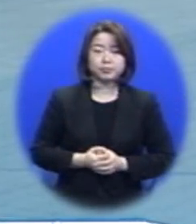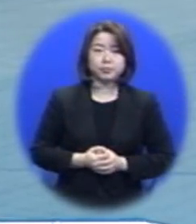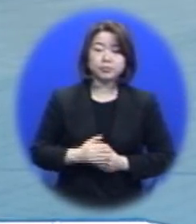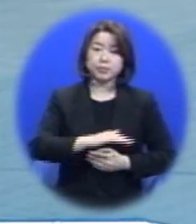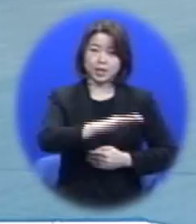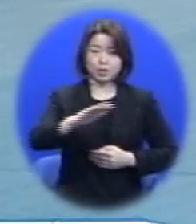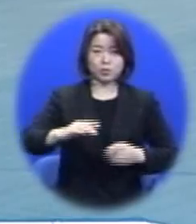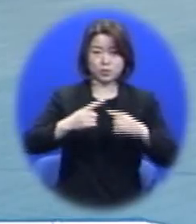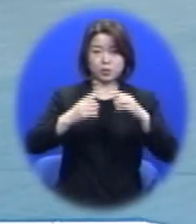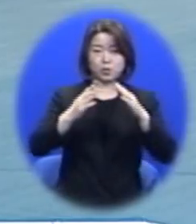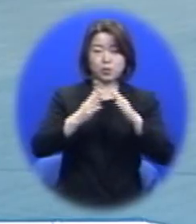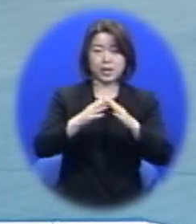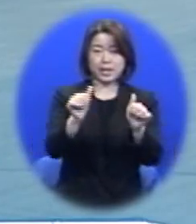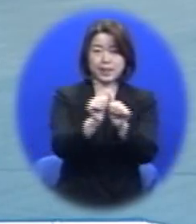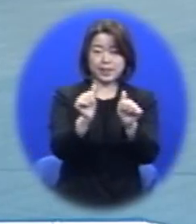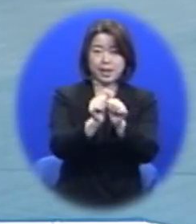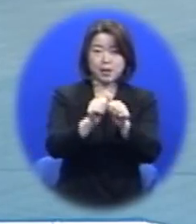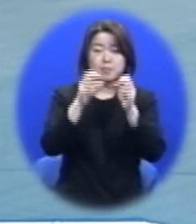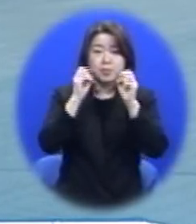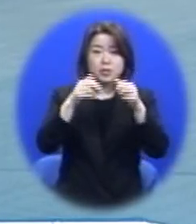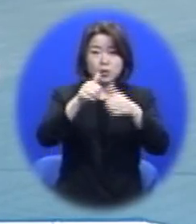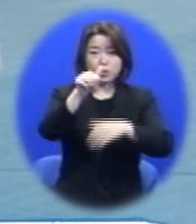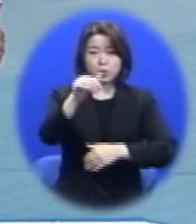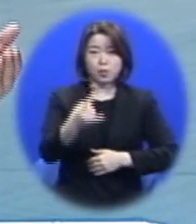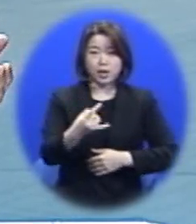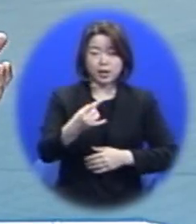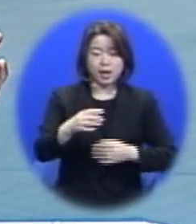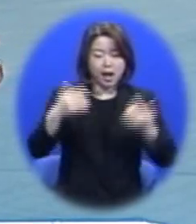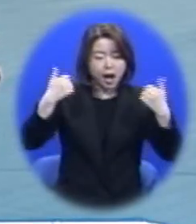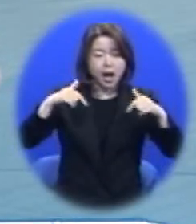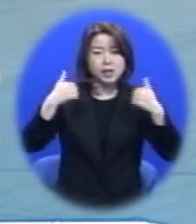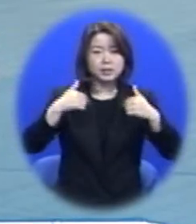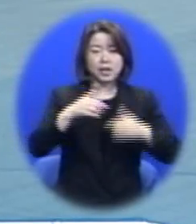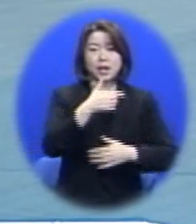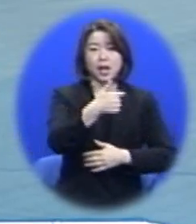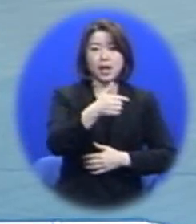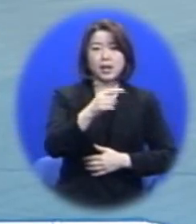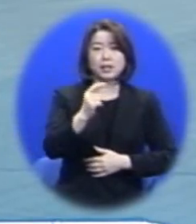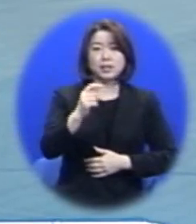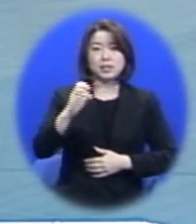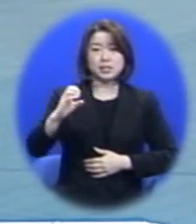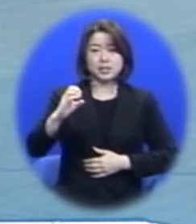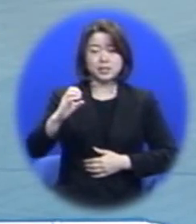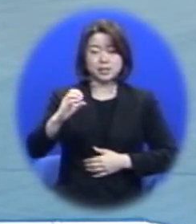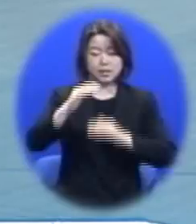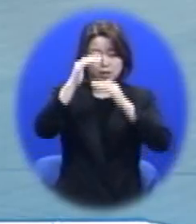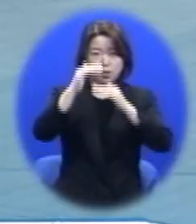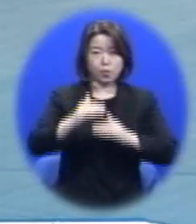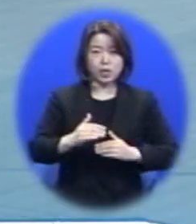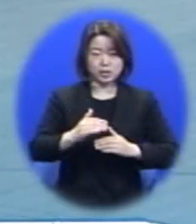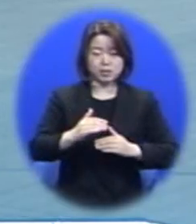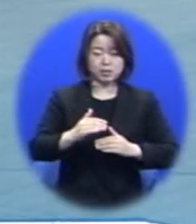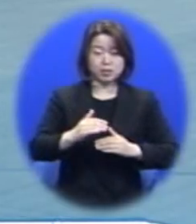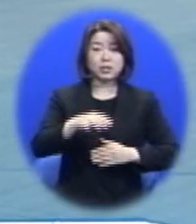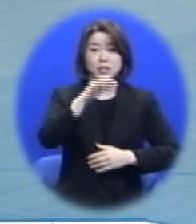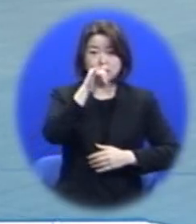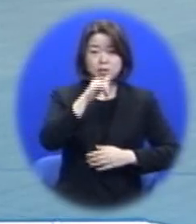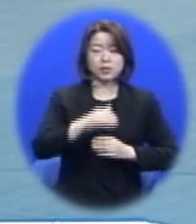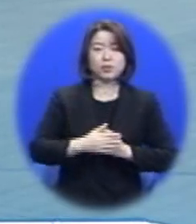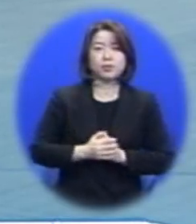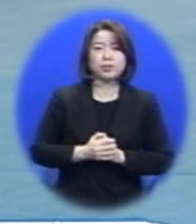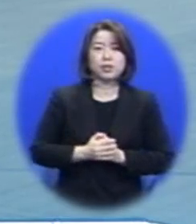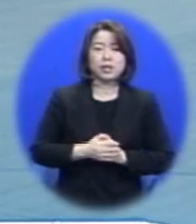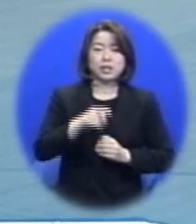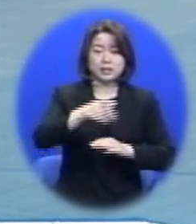저희 교회 남선교회에서 매해마다 LTC 과정, 리더십 트레이닝 코스를 갔습니다.